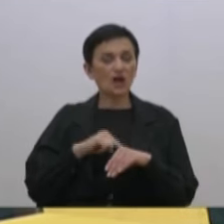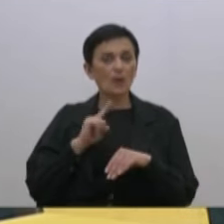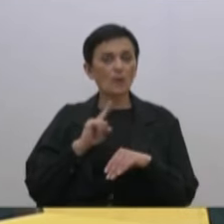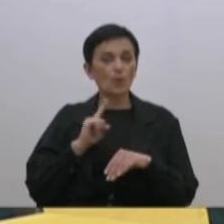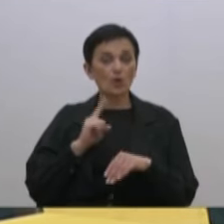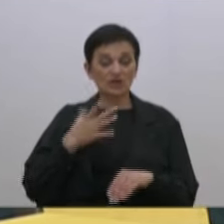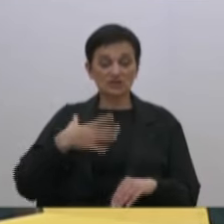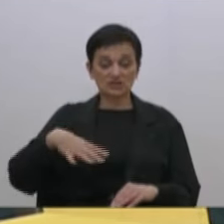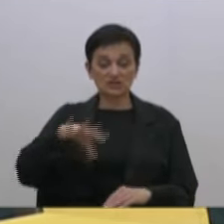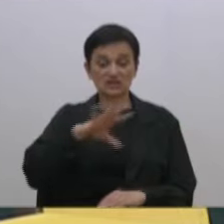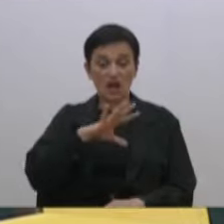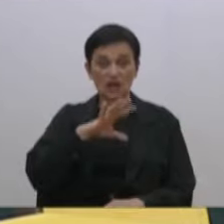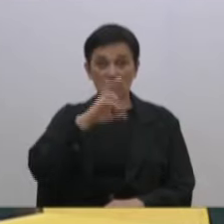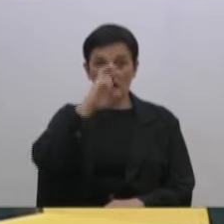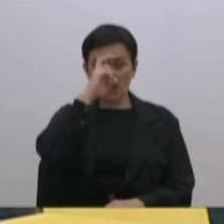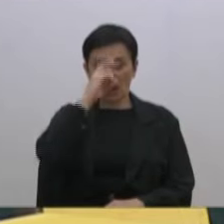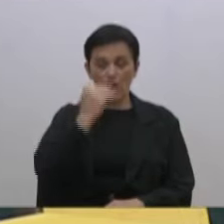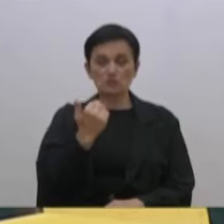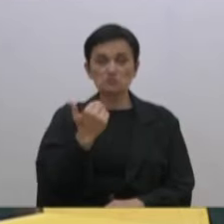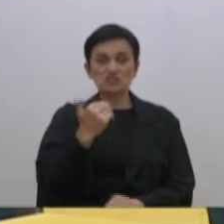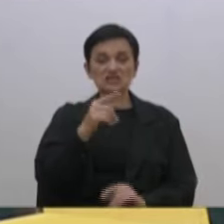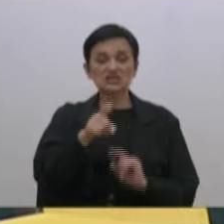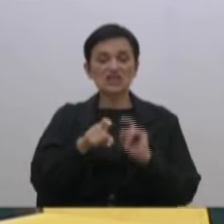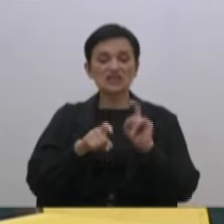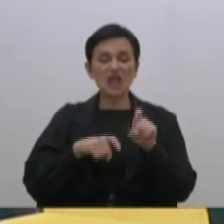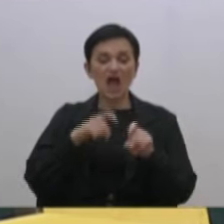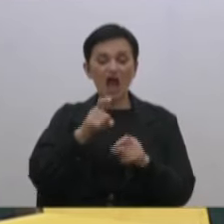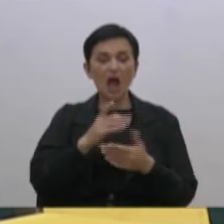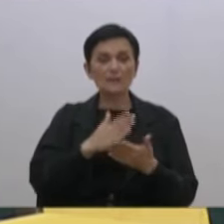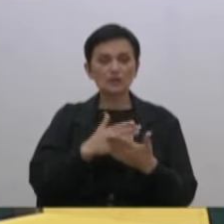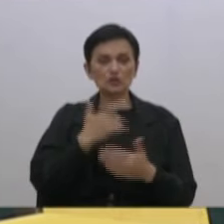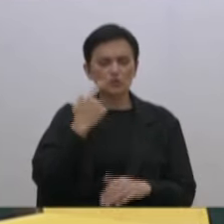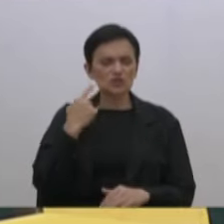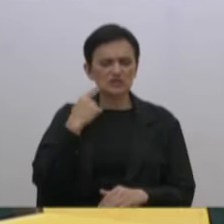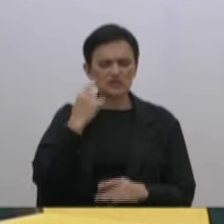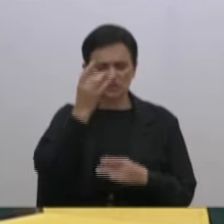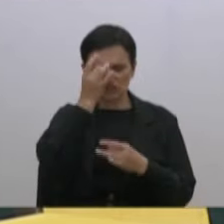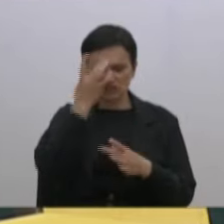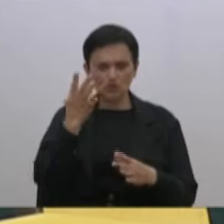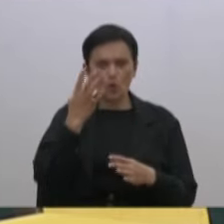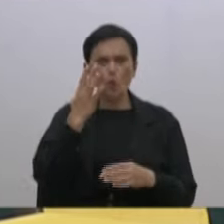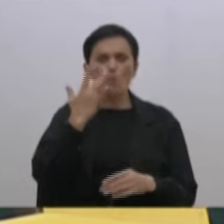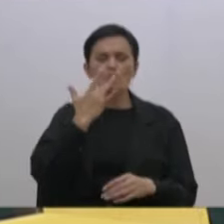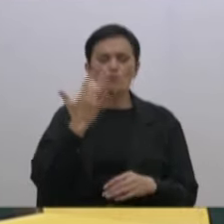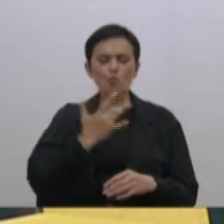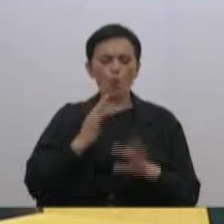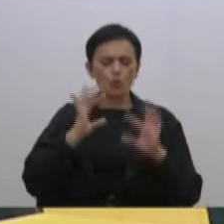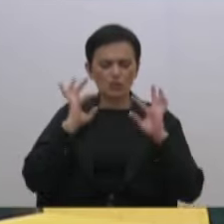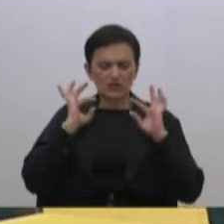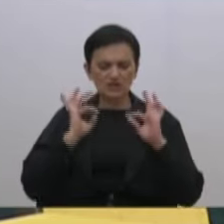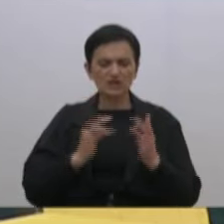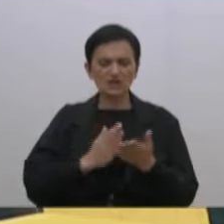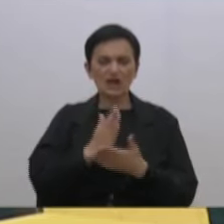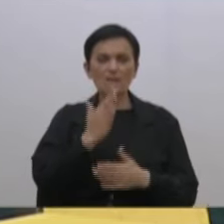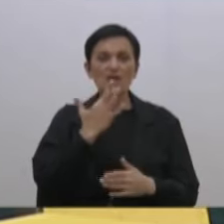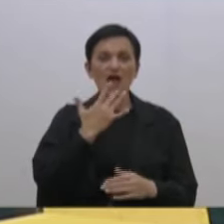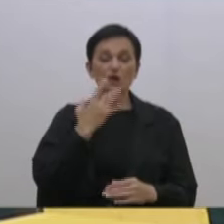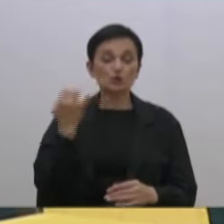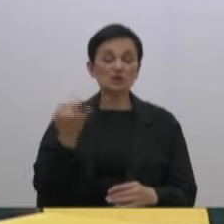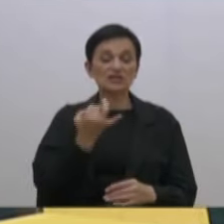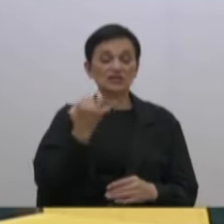საქართველოს და მის ხელისუფლებას მისი ნაბიჯები არის ზნეობრივი, პოლიტიკურად გამართული, ეროვნული